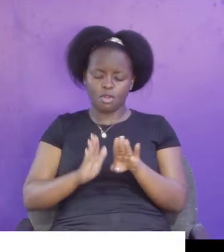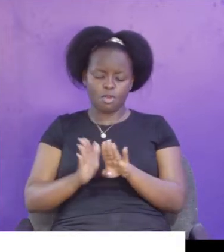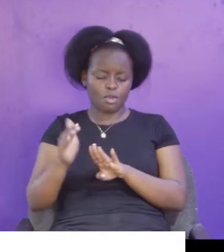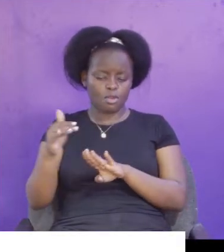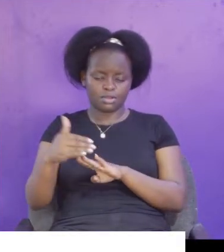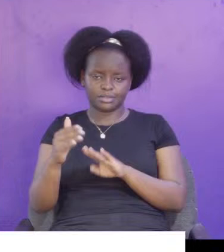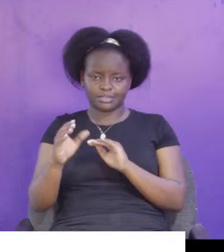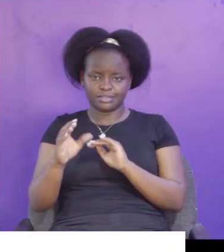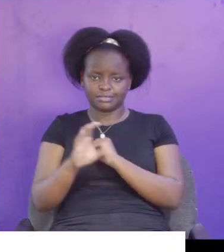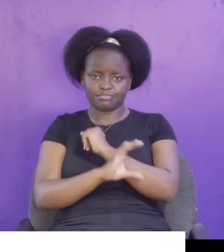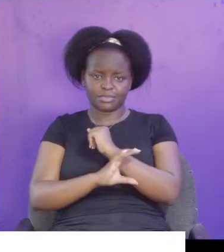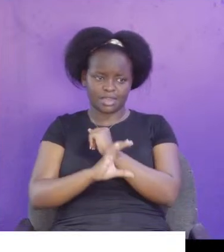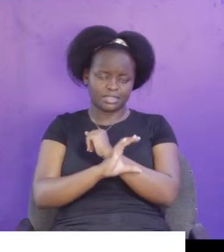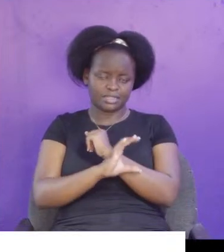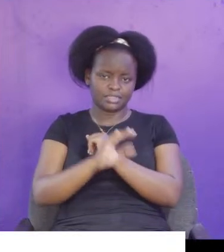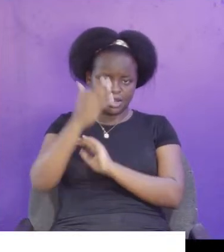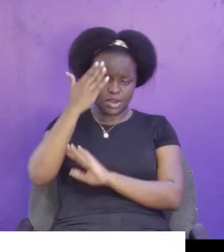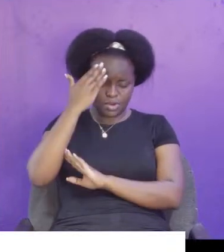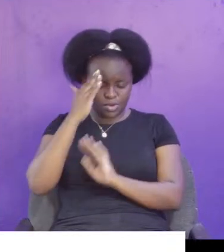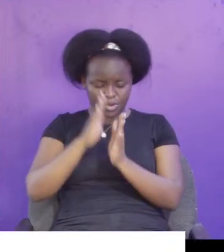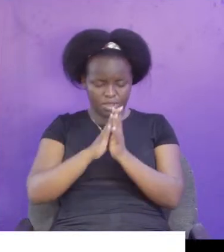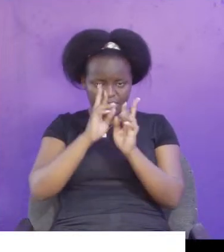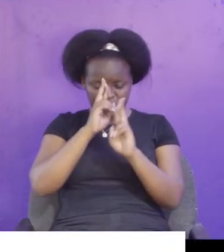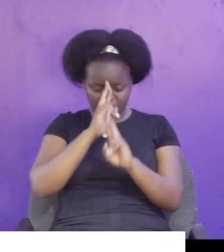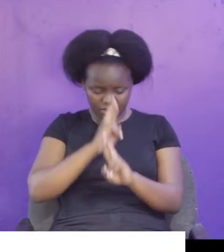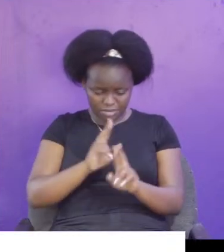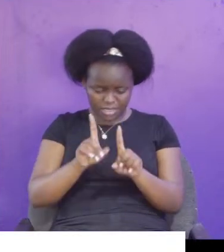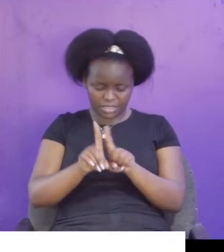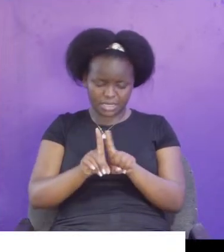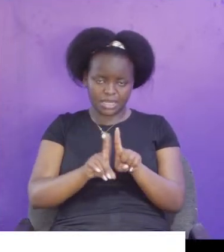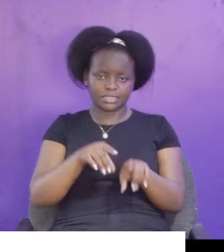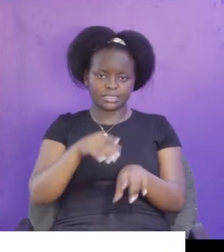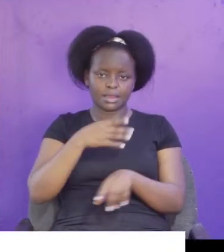tulimjua na tukamheshimu kama baba.